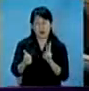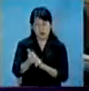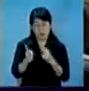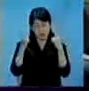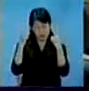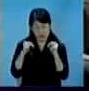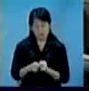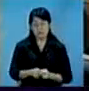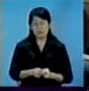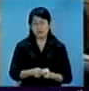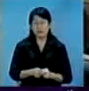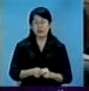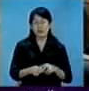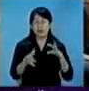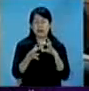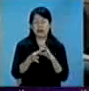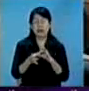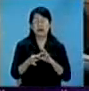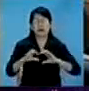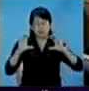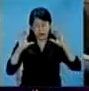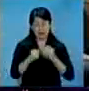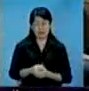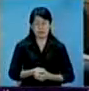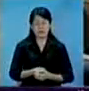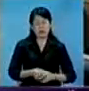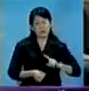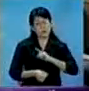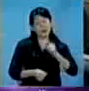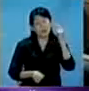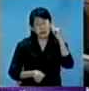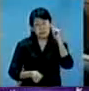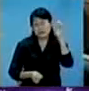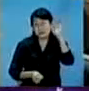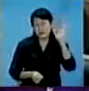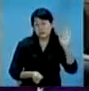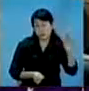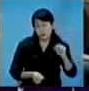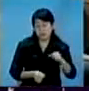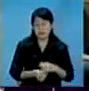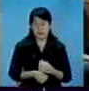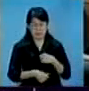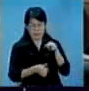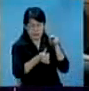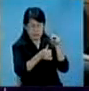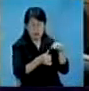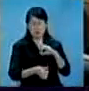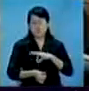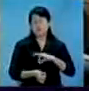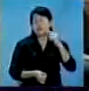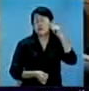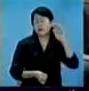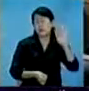เมืองความเชื่อโดยสุจริตใจท่านนะครับผมเชื่อว่าไม่ได้มาจากในใจท่านอย่างเดียว